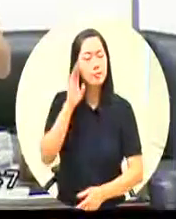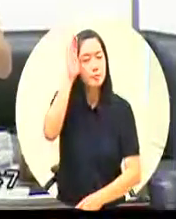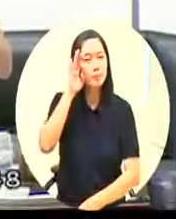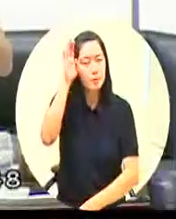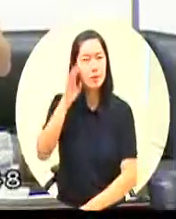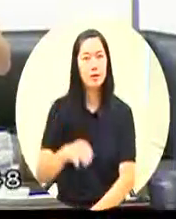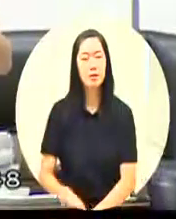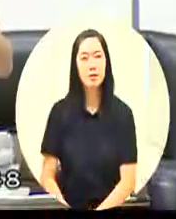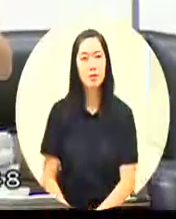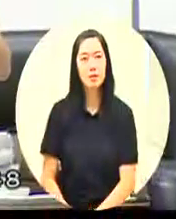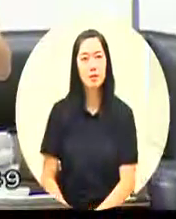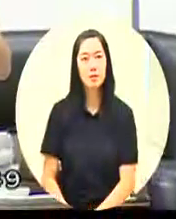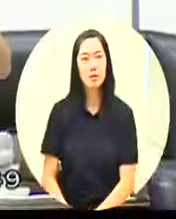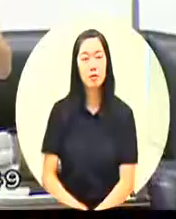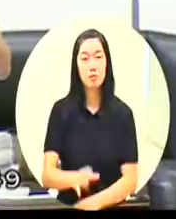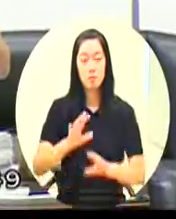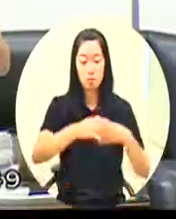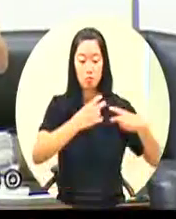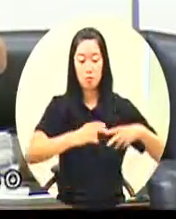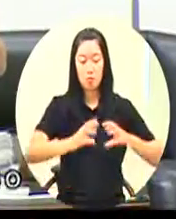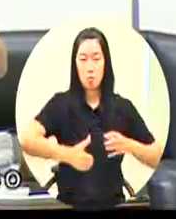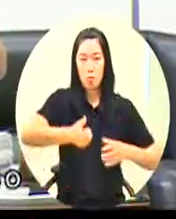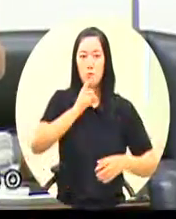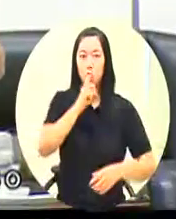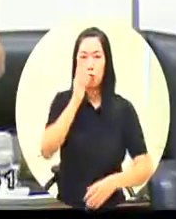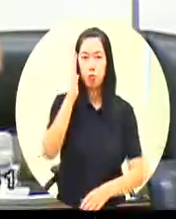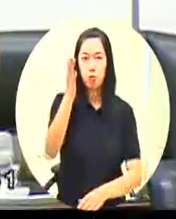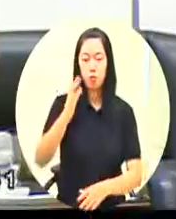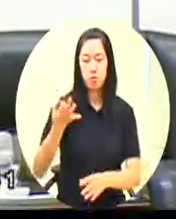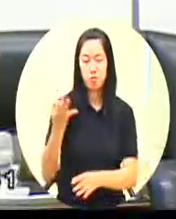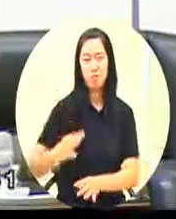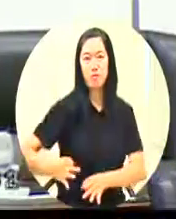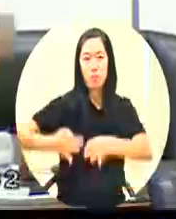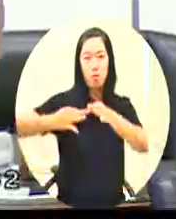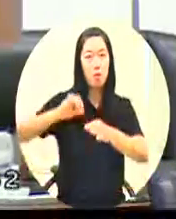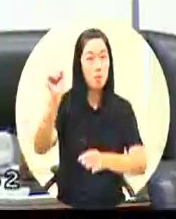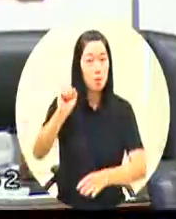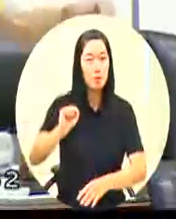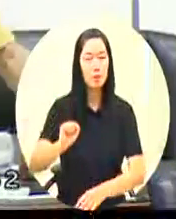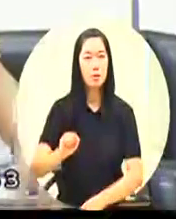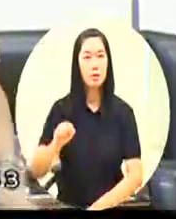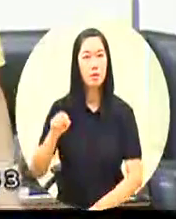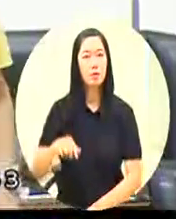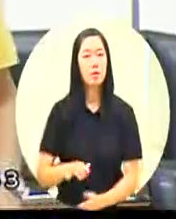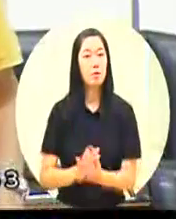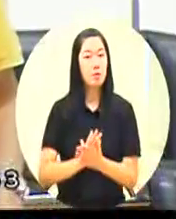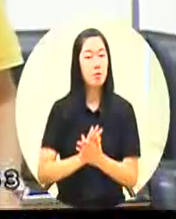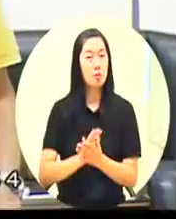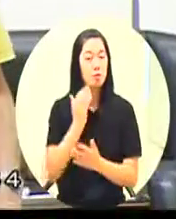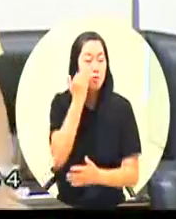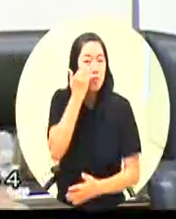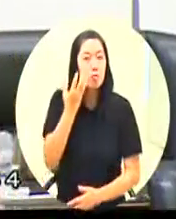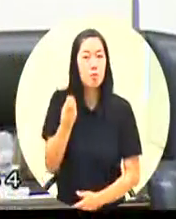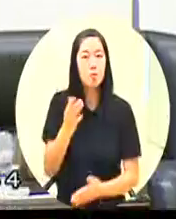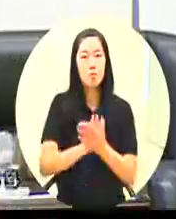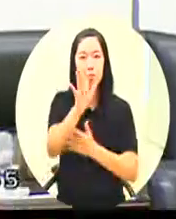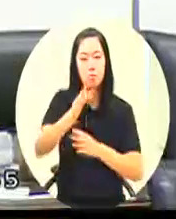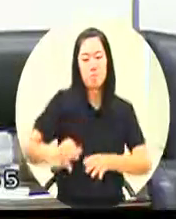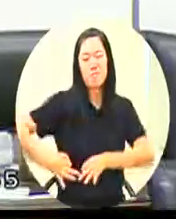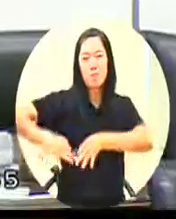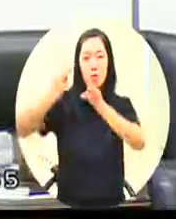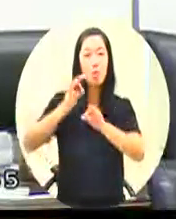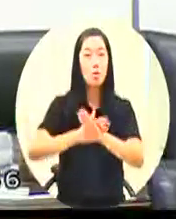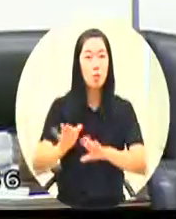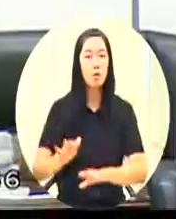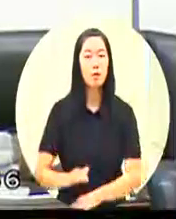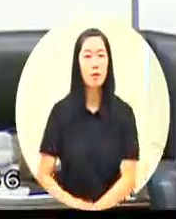统讲说不准乱账，民生用电不用乱，其他我不要讲，一样马上来起一堆。真的政策